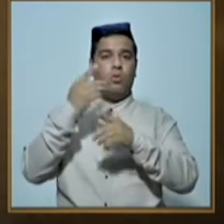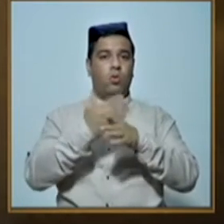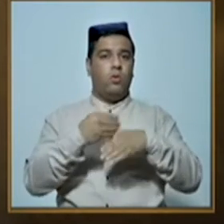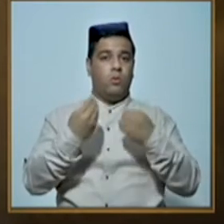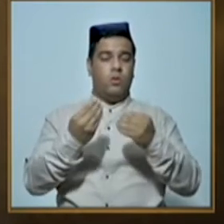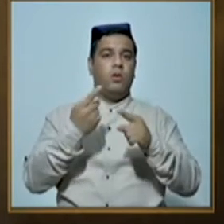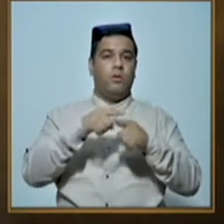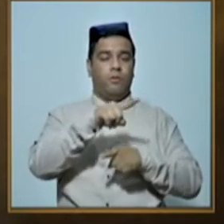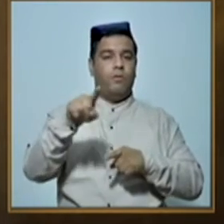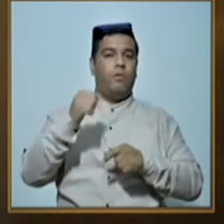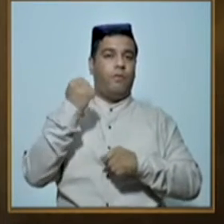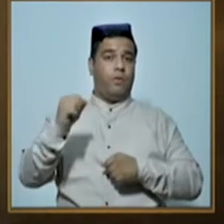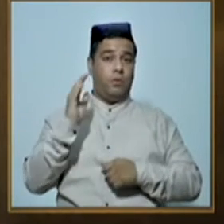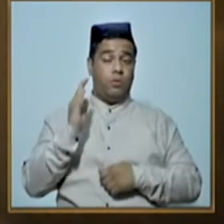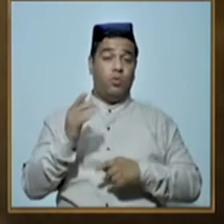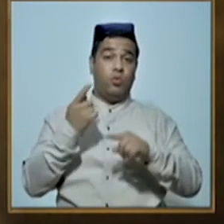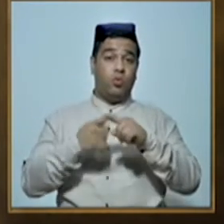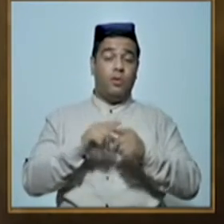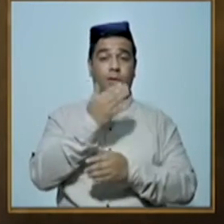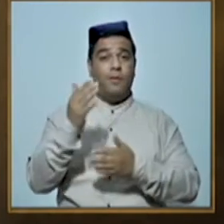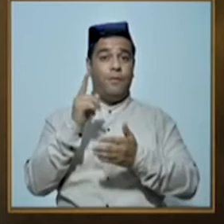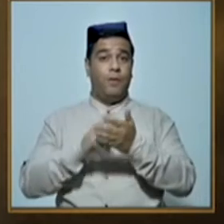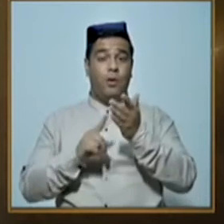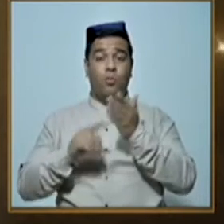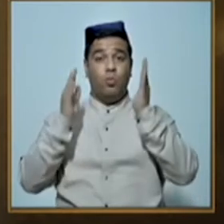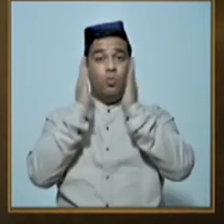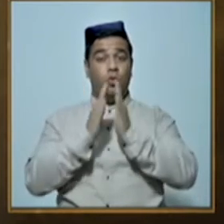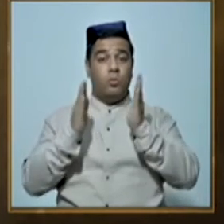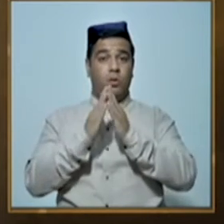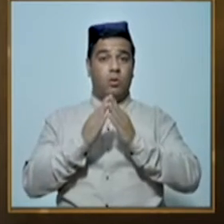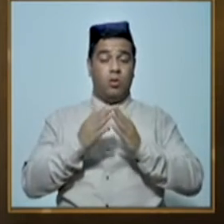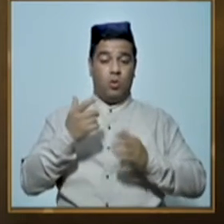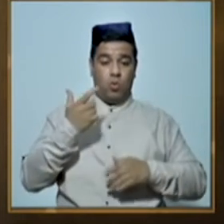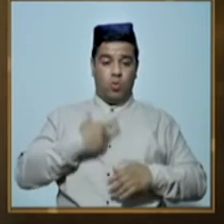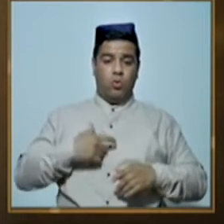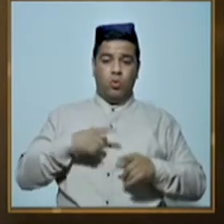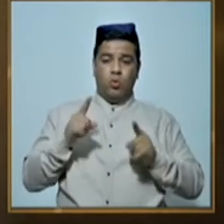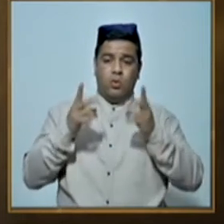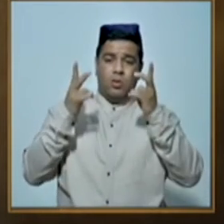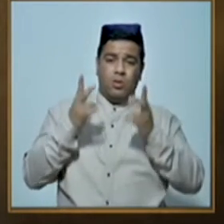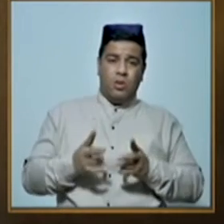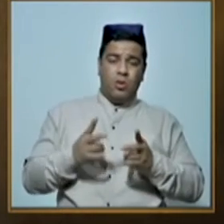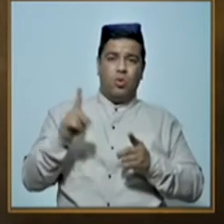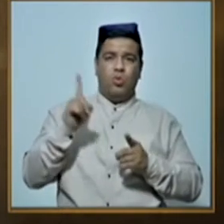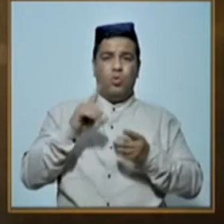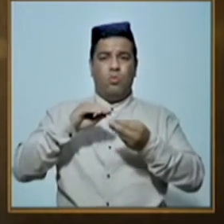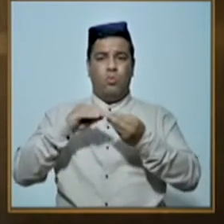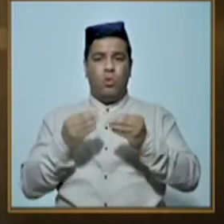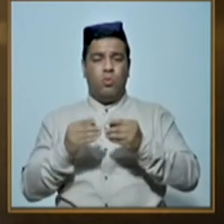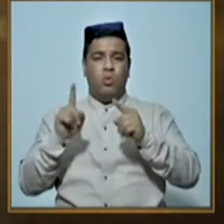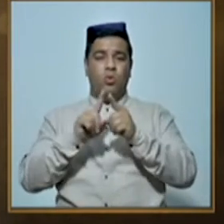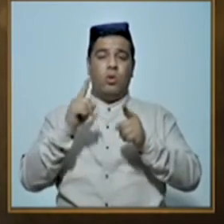bo'ldi. Mana shuning uchun mu'min musulmon banda o'ziga nima yetgan bo'lsa ham, qanday fazilga sohib